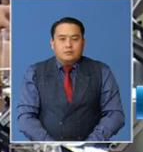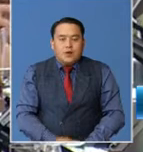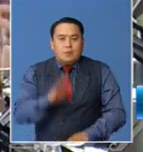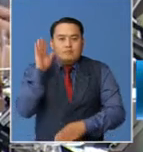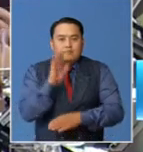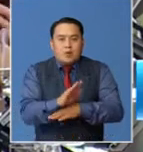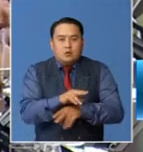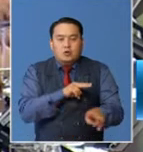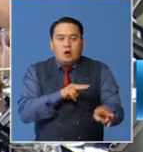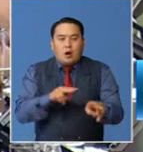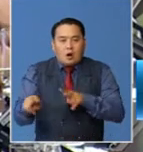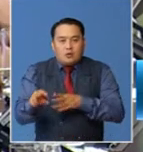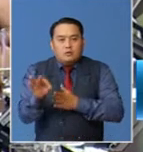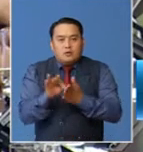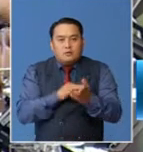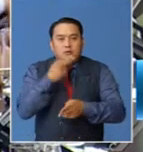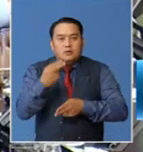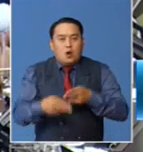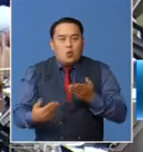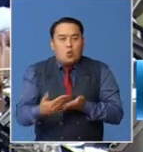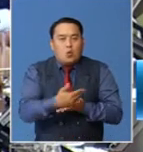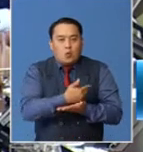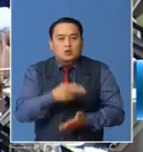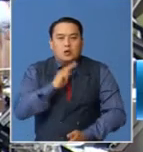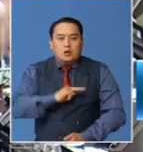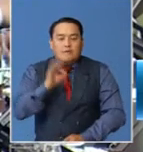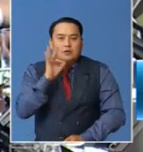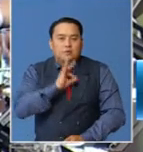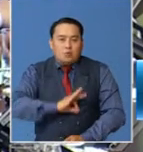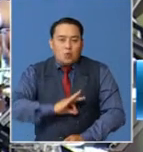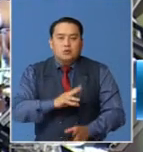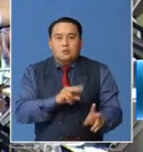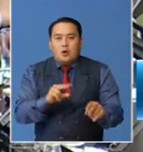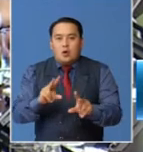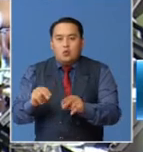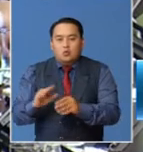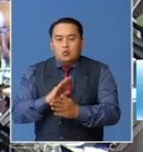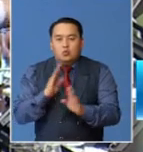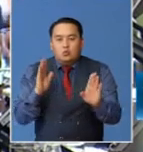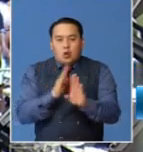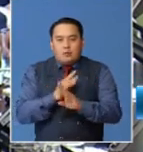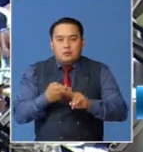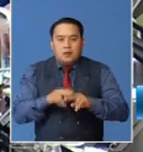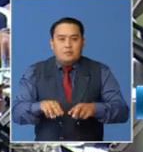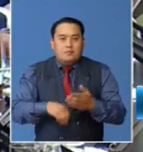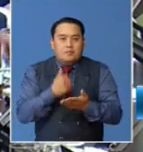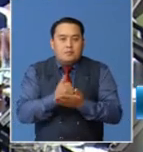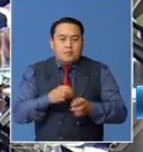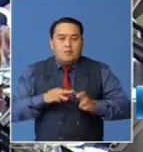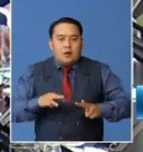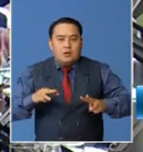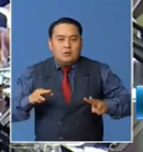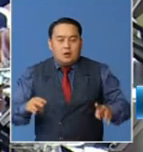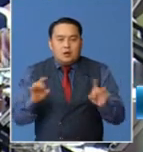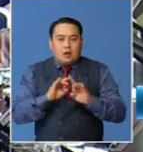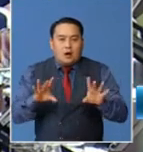Поручаю взять на контроль своевременное завершение уборочных работ, воспользовавшись благоприятными погодными условиями. Также Министерству энергетики